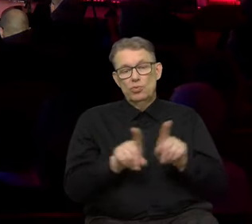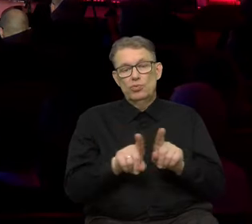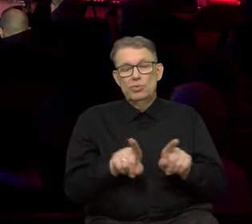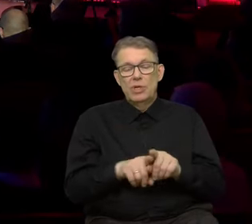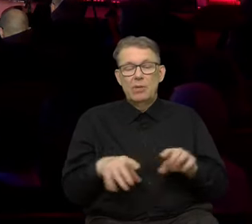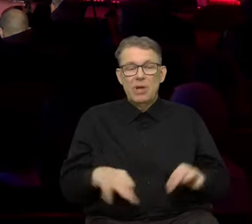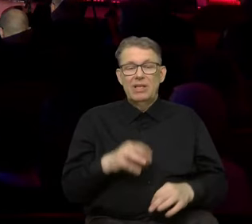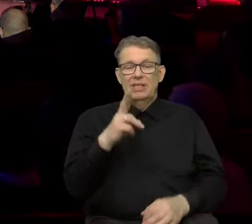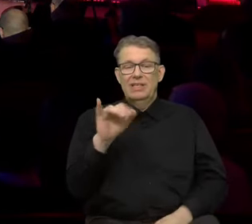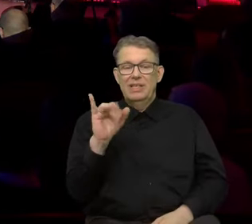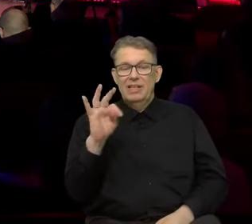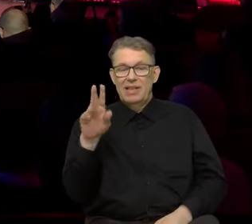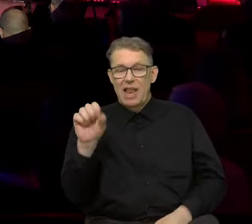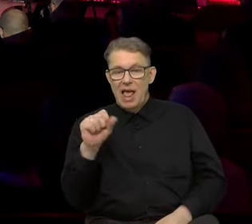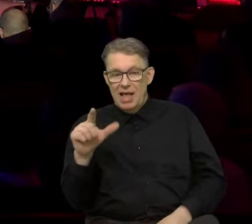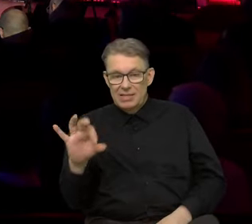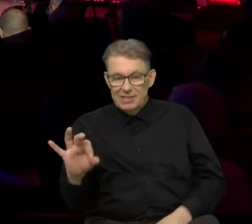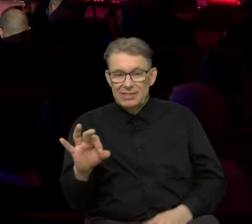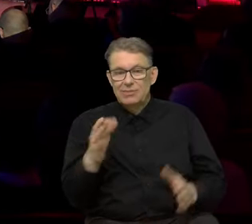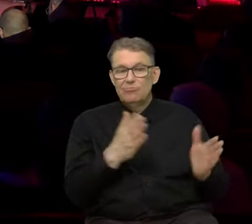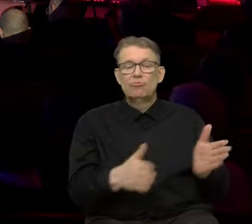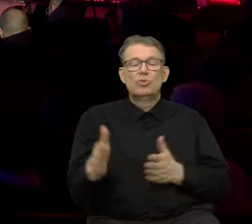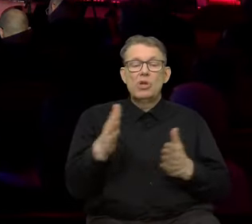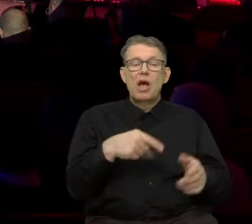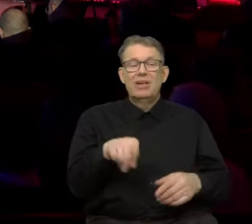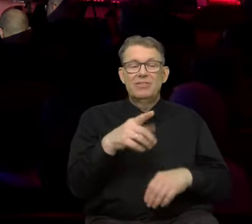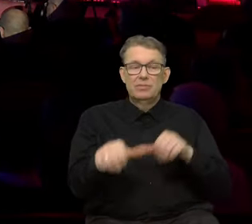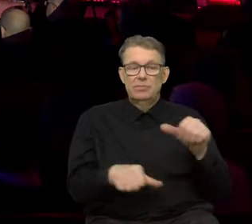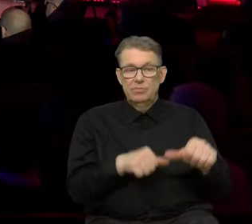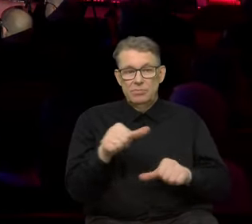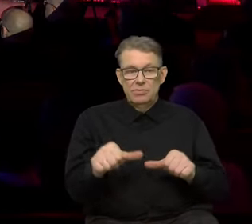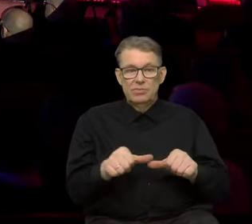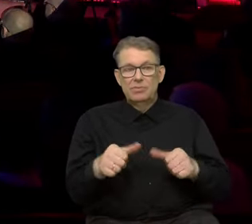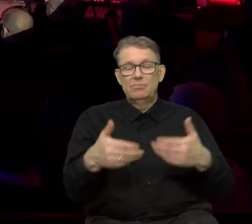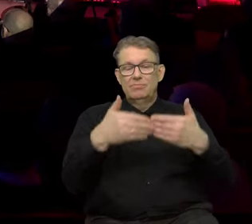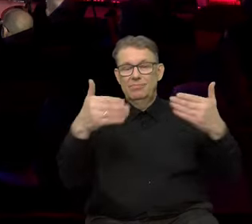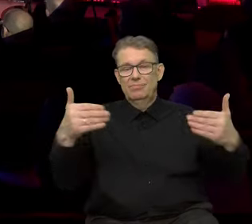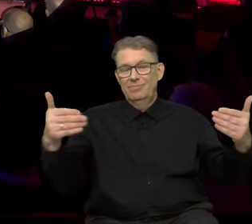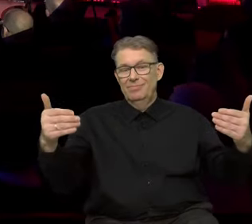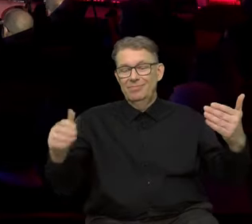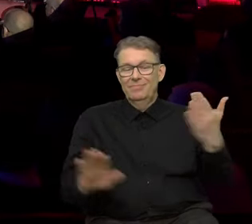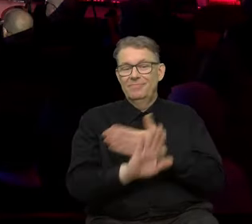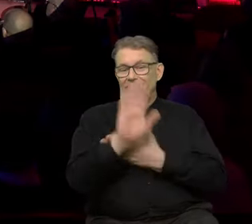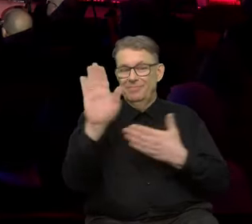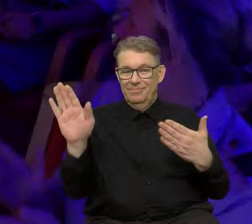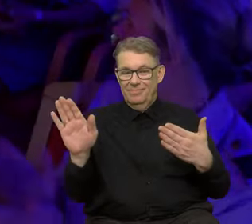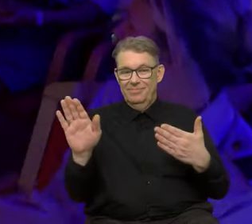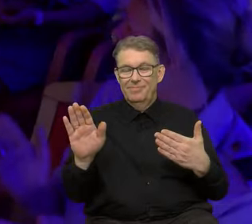Patrycji Kitlas za przygotowanie tegorocznej scenografii Michałów.